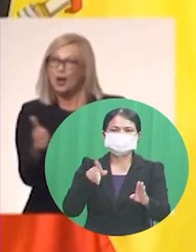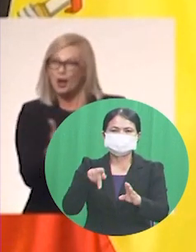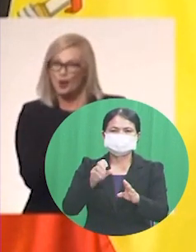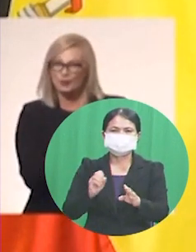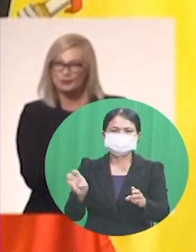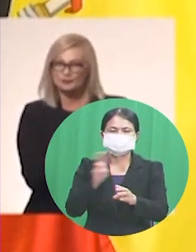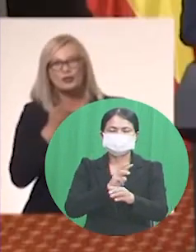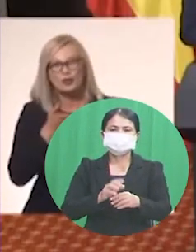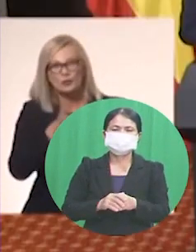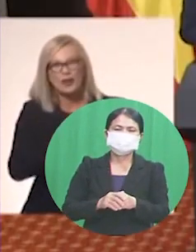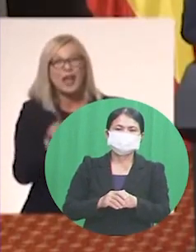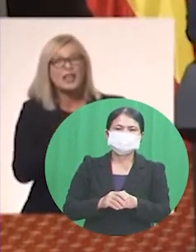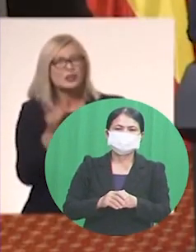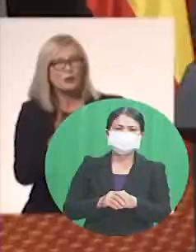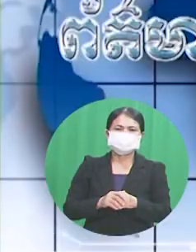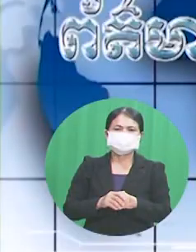ច